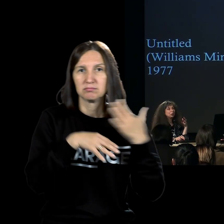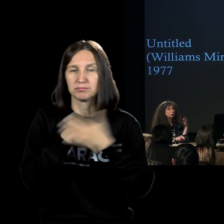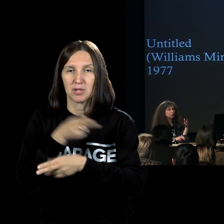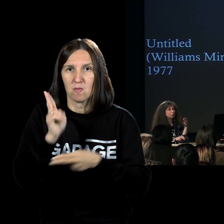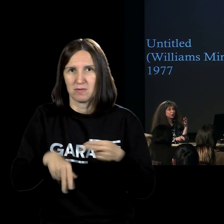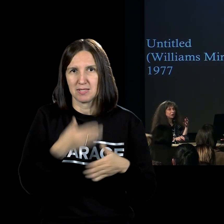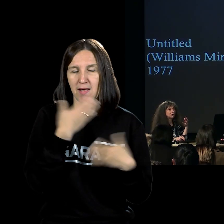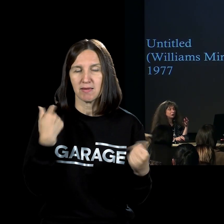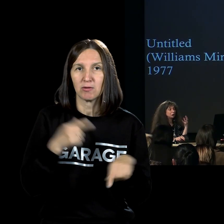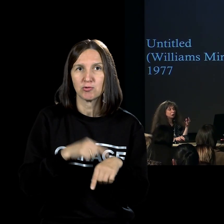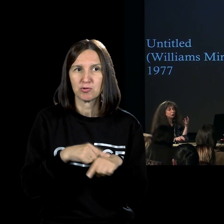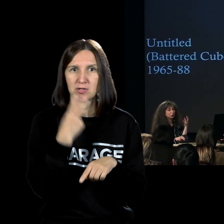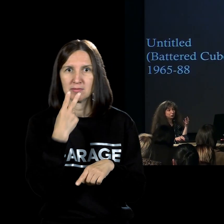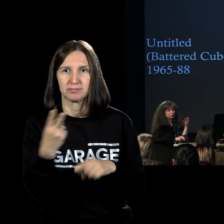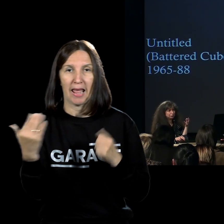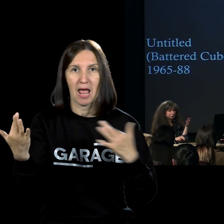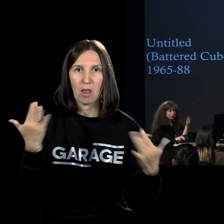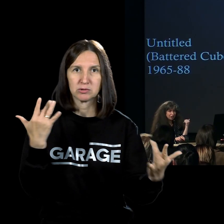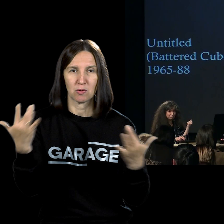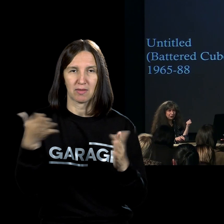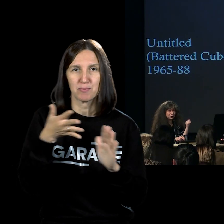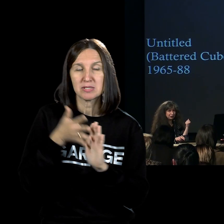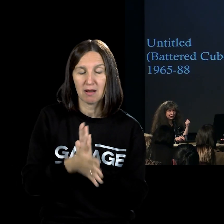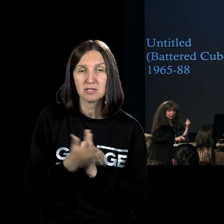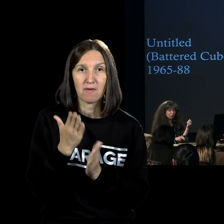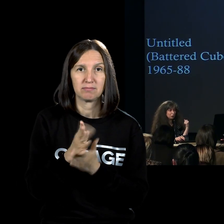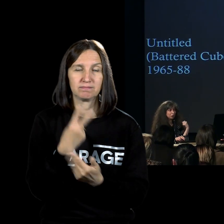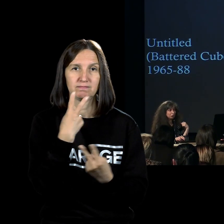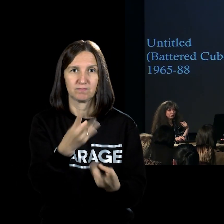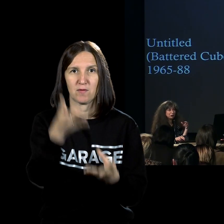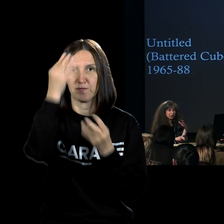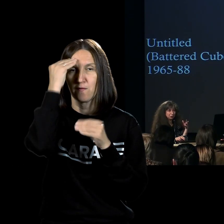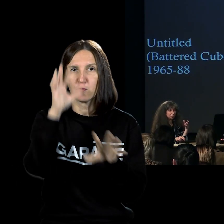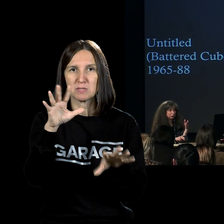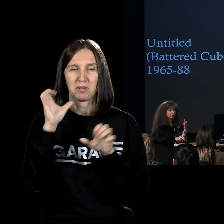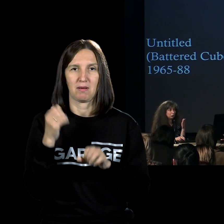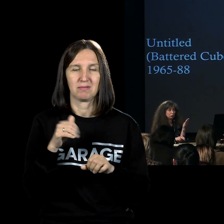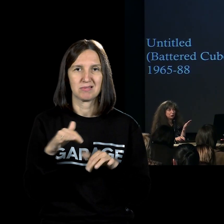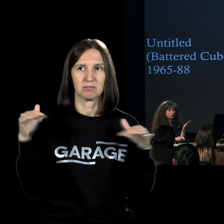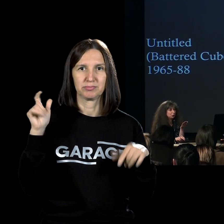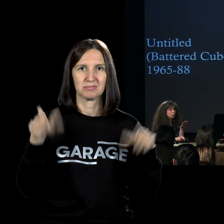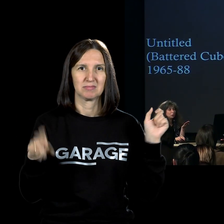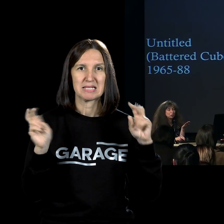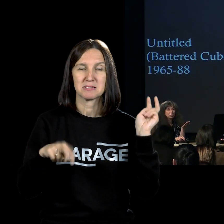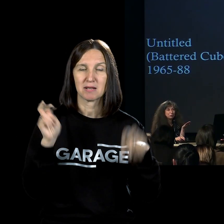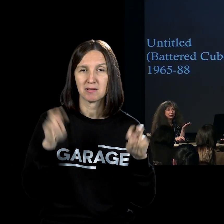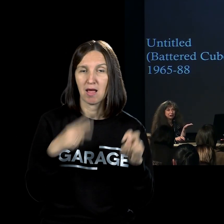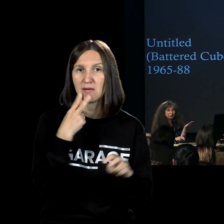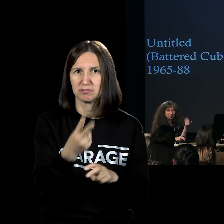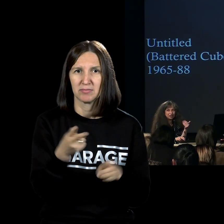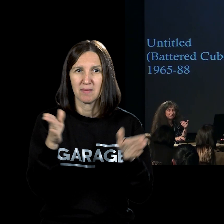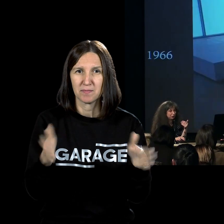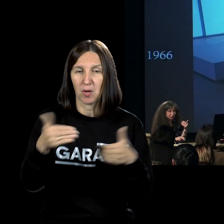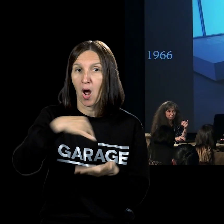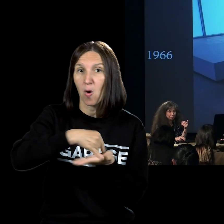лабиринта и иллюзорного пространства, которое существует восприятие зрителя, формы, которые меняются, потому то, что кажется кубами, на